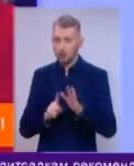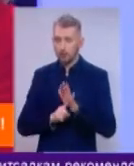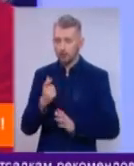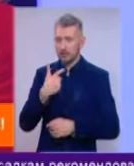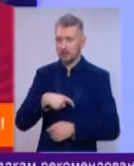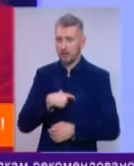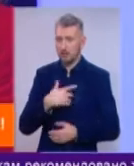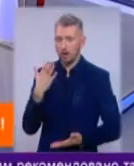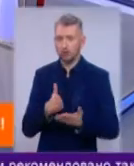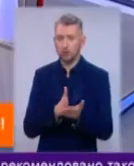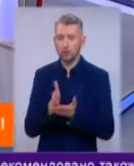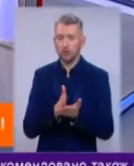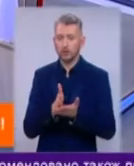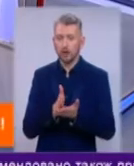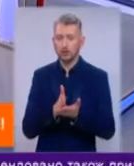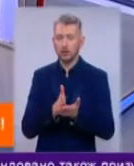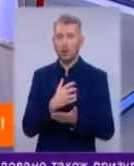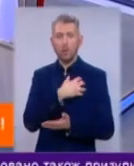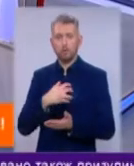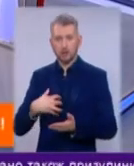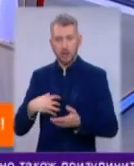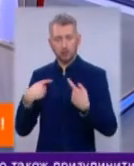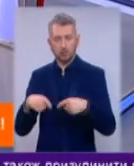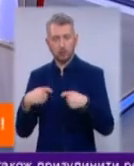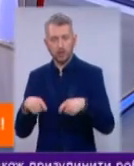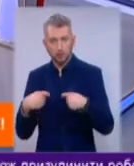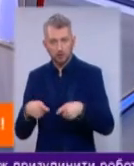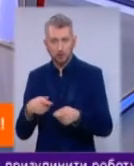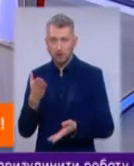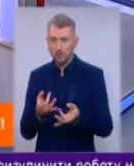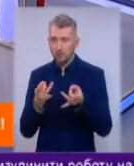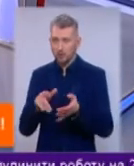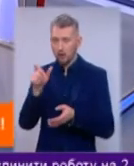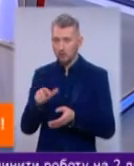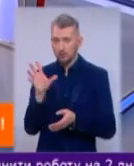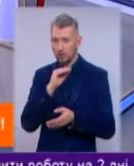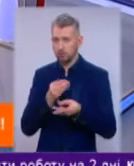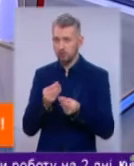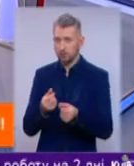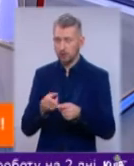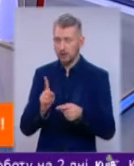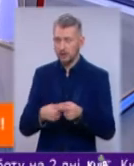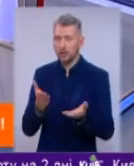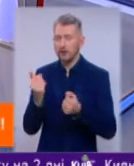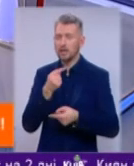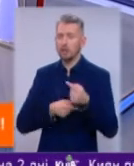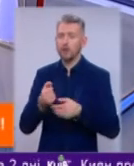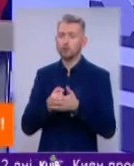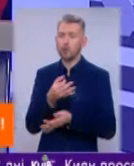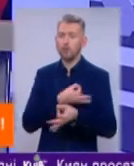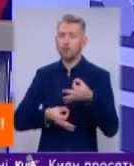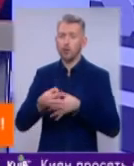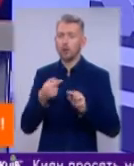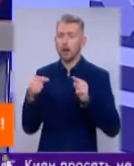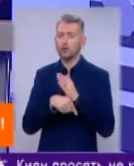якщо посади там губернатора продаються, то навряд чи проста людина може на то якось вплинути. Так? Давайте повернемось до обговорення